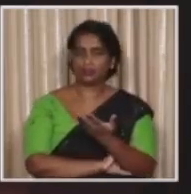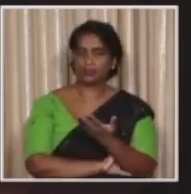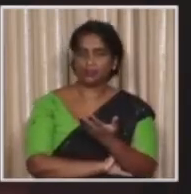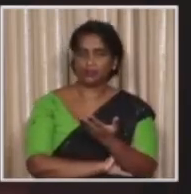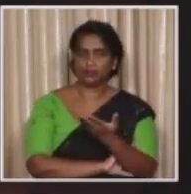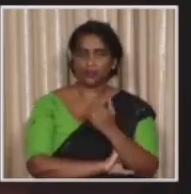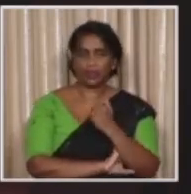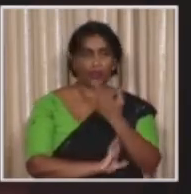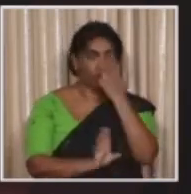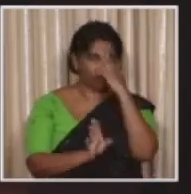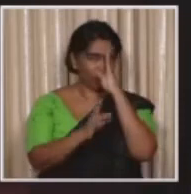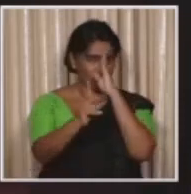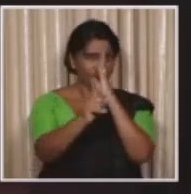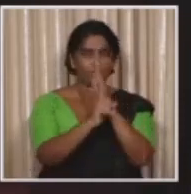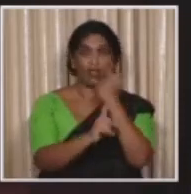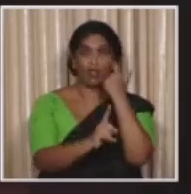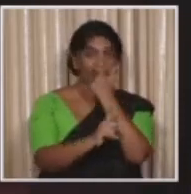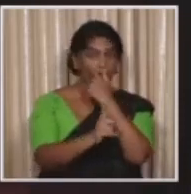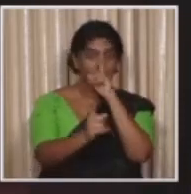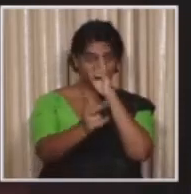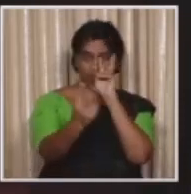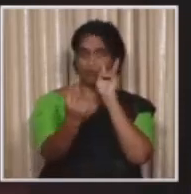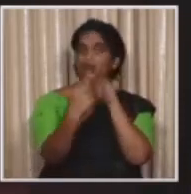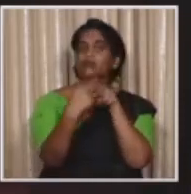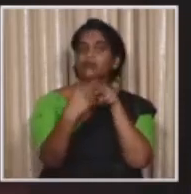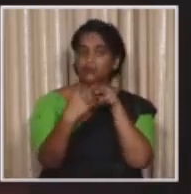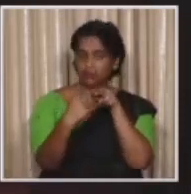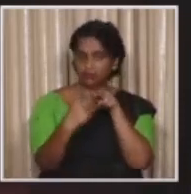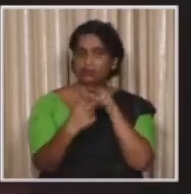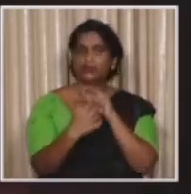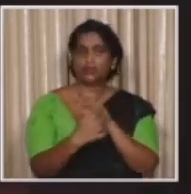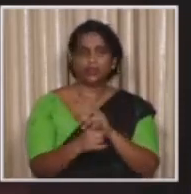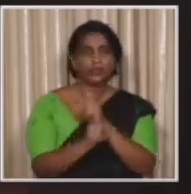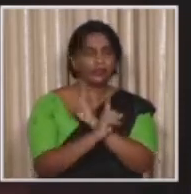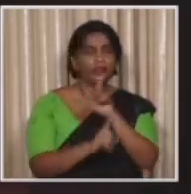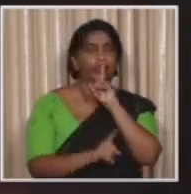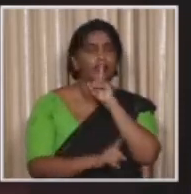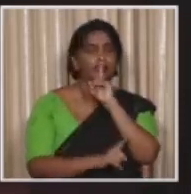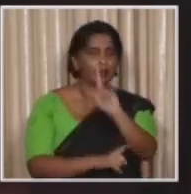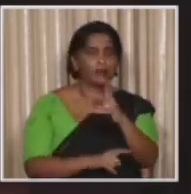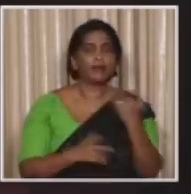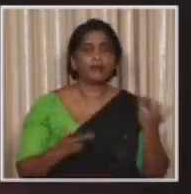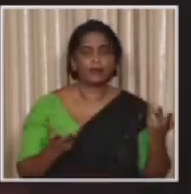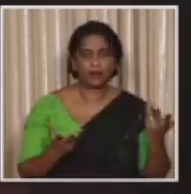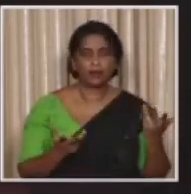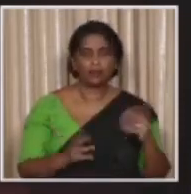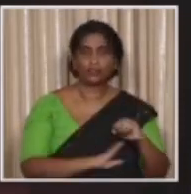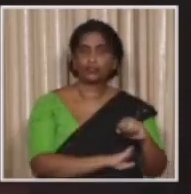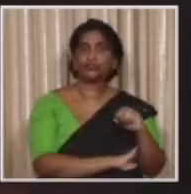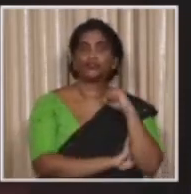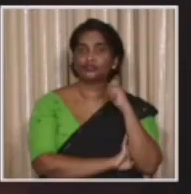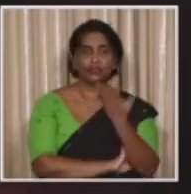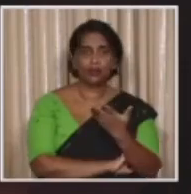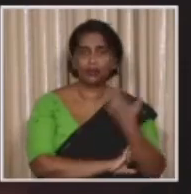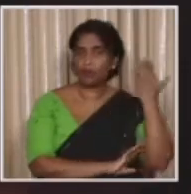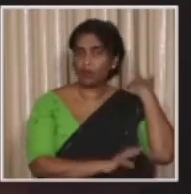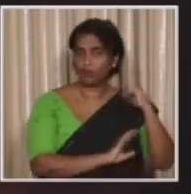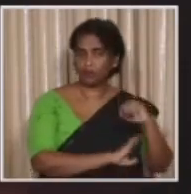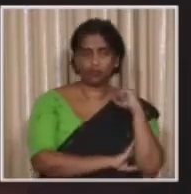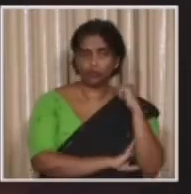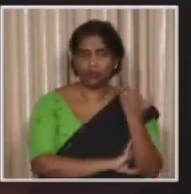ඇයි මේ මූණට මූණ බලලා ඇස් දෙක බලලා කෙලින්ම කියන්න බැලේ කෂේරුකාවක් නැද්ද කොන්දක්